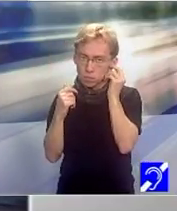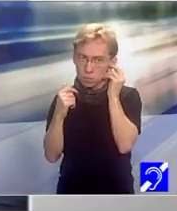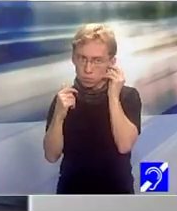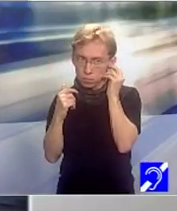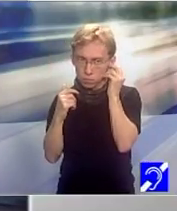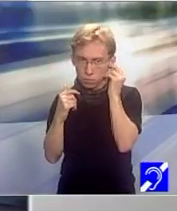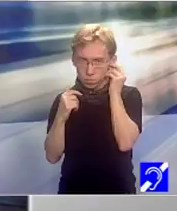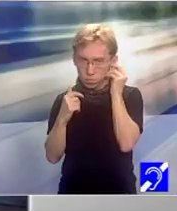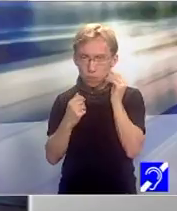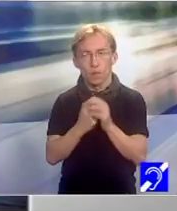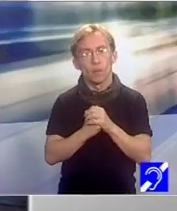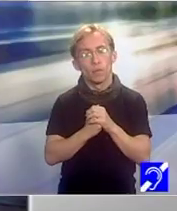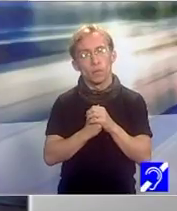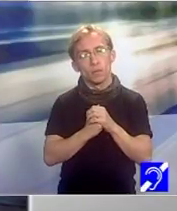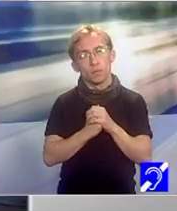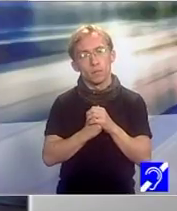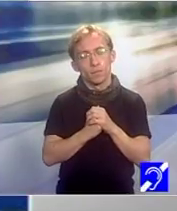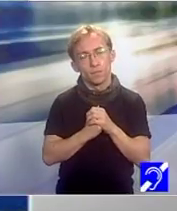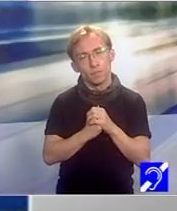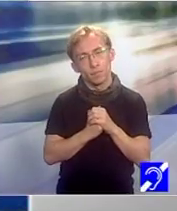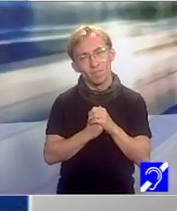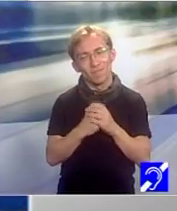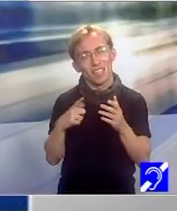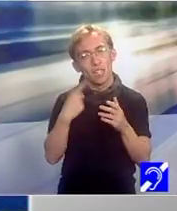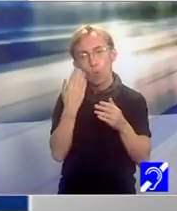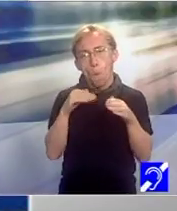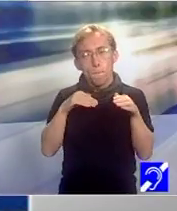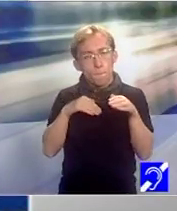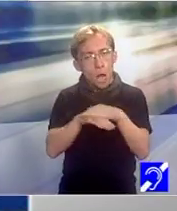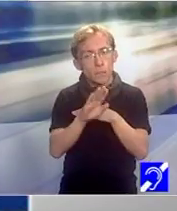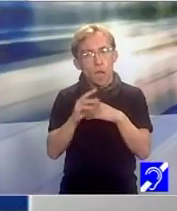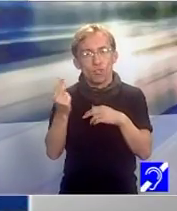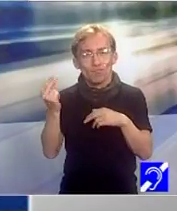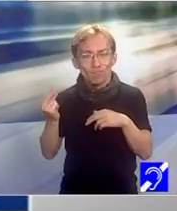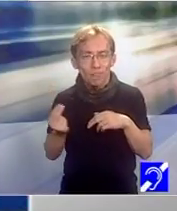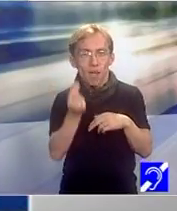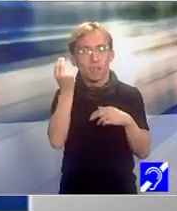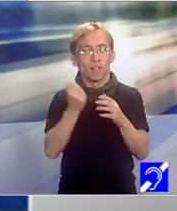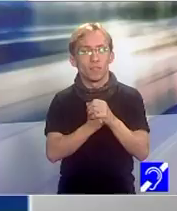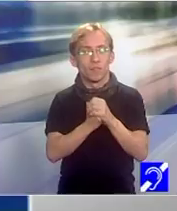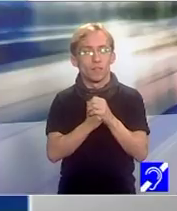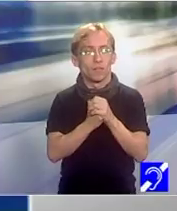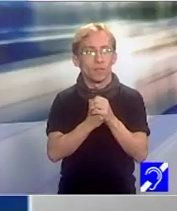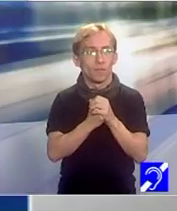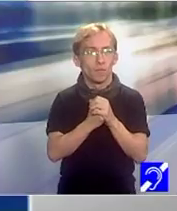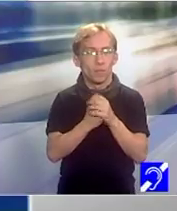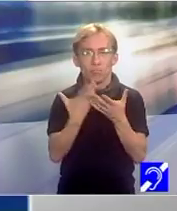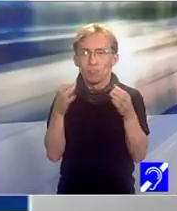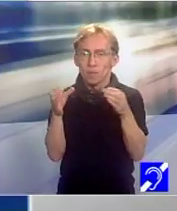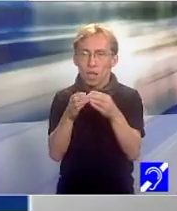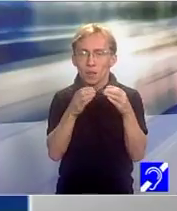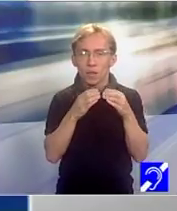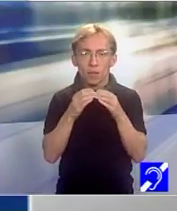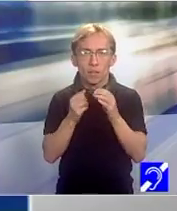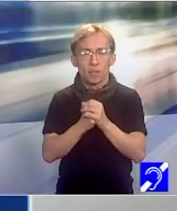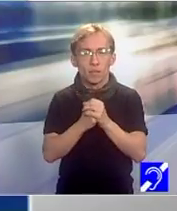Ioana Soare. Este un mesaj extraordinar pe care tu îl transmiți și iată, de fapt, al unei echipe, exact cum